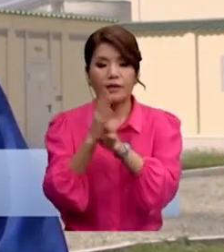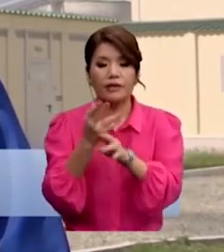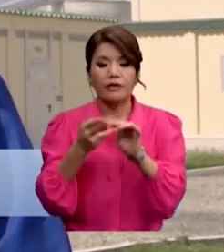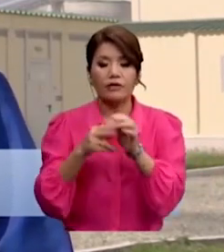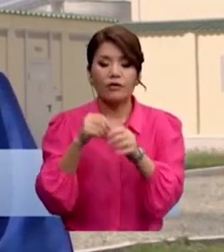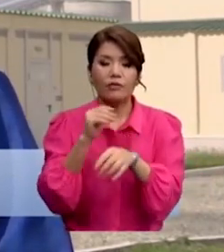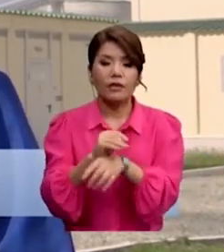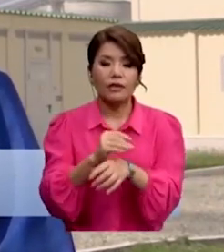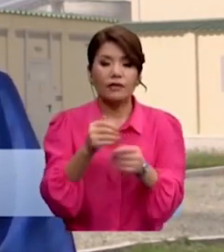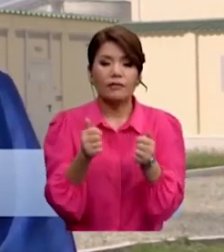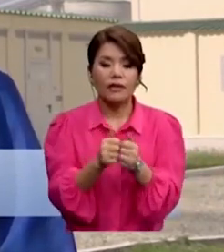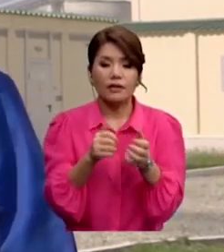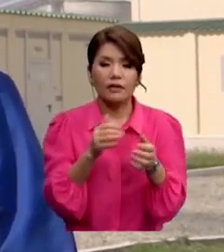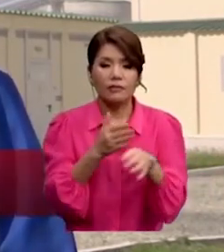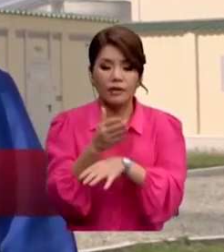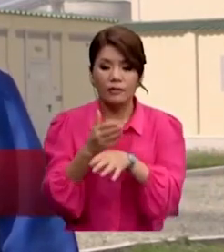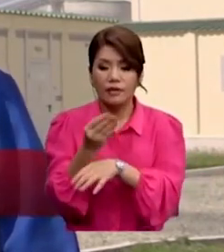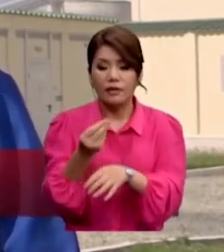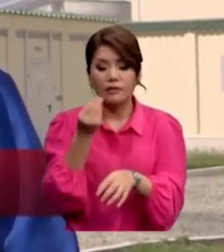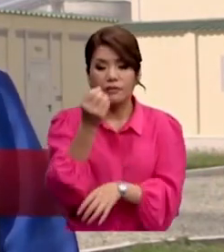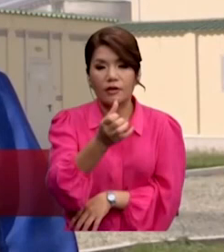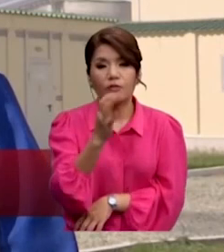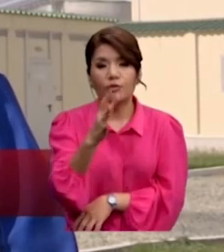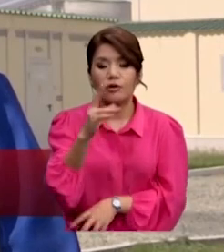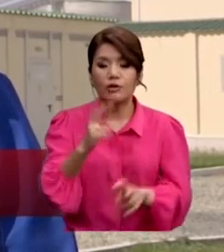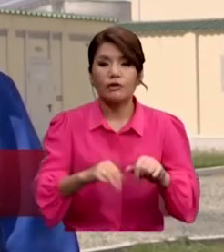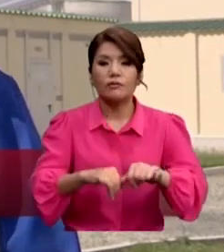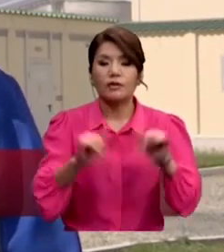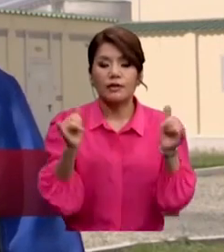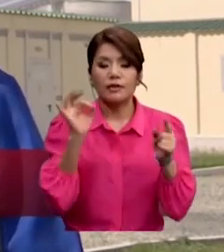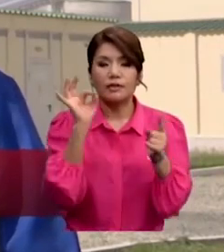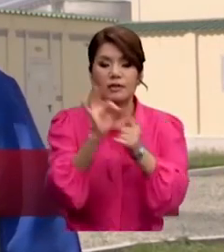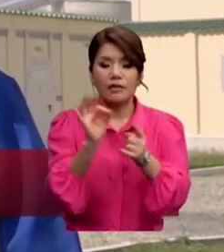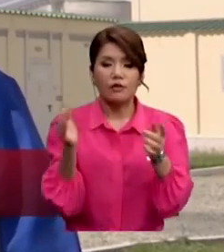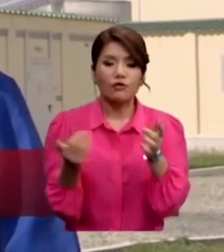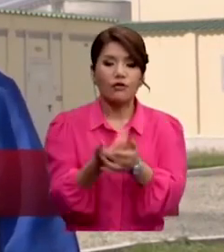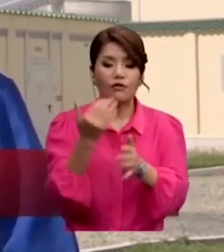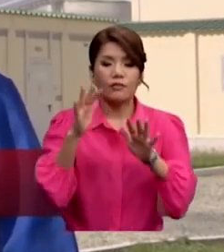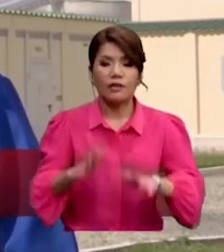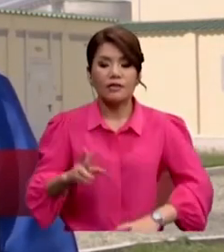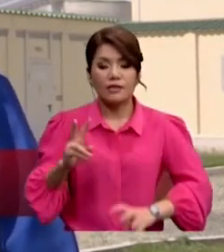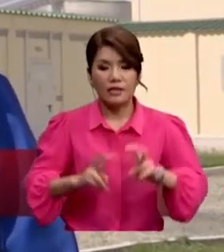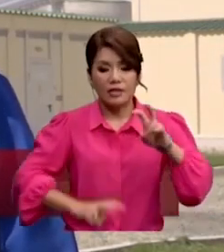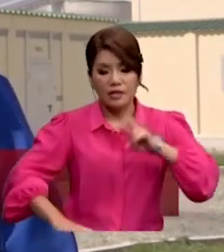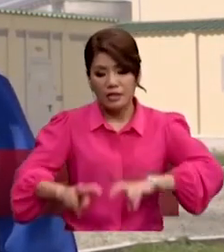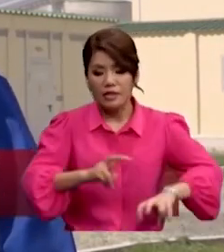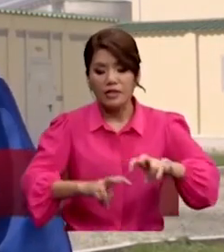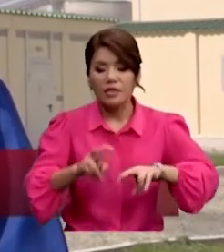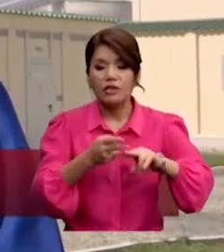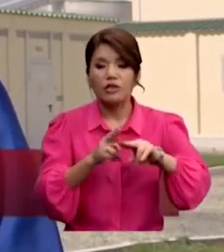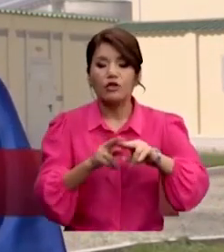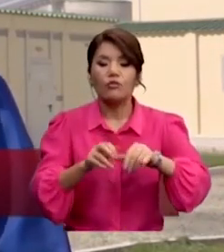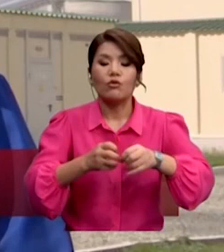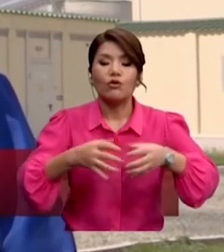қосымша барлау жұмыстарына инвестиция салынады, тиісінше өндіріс артады. Біздің мақсатымыз жаңа кен орындарын іздеу және мол шикізат қорын